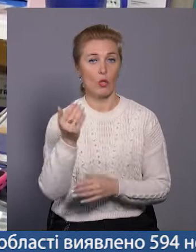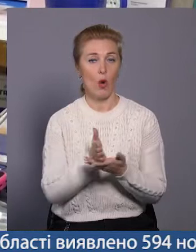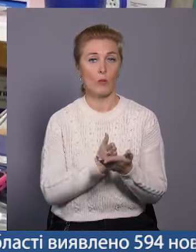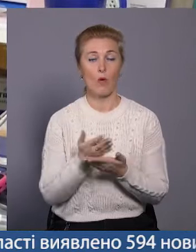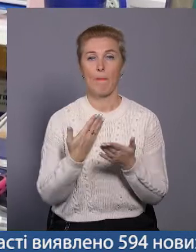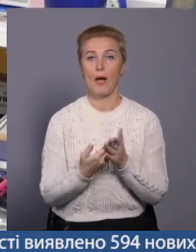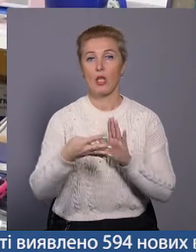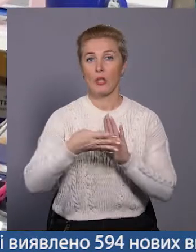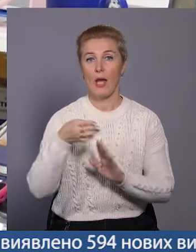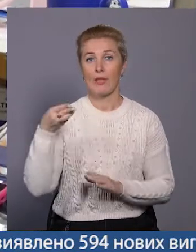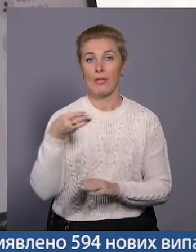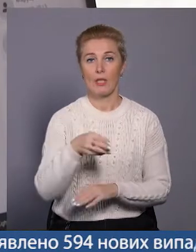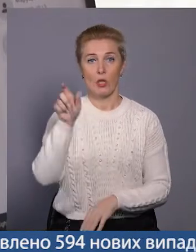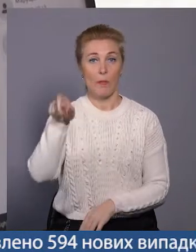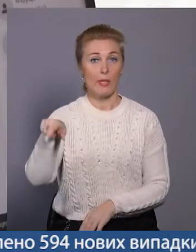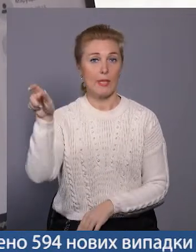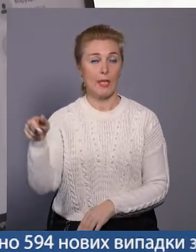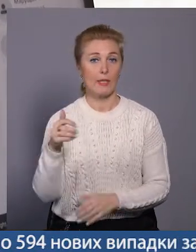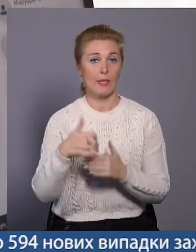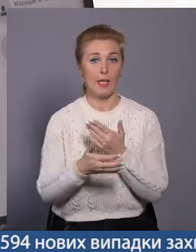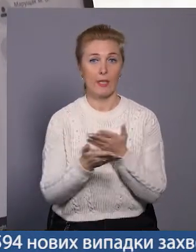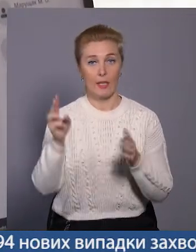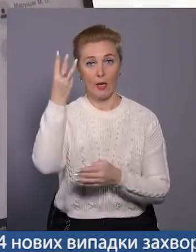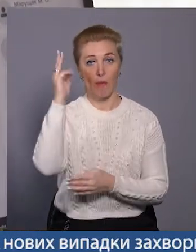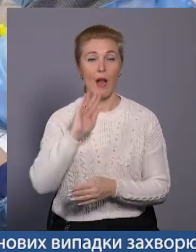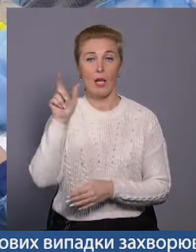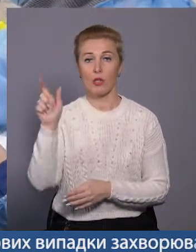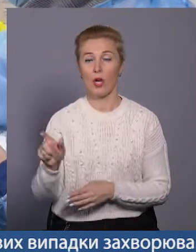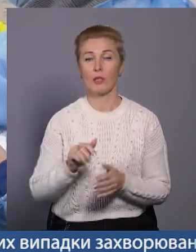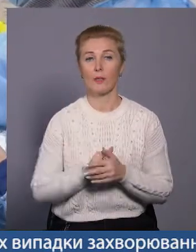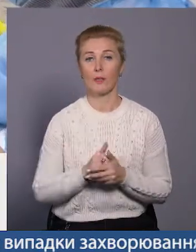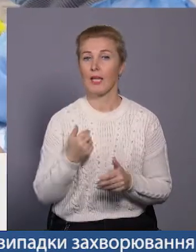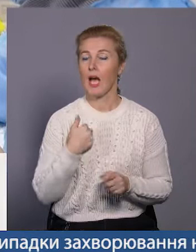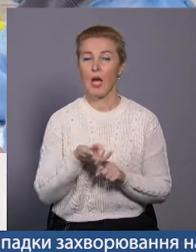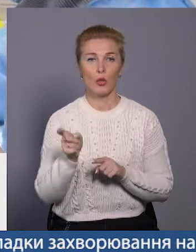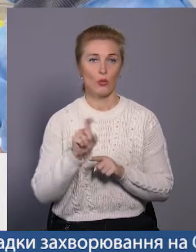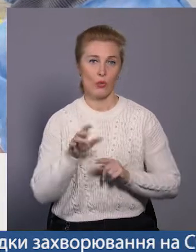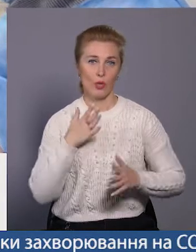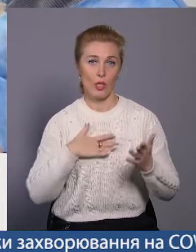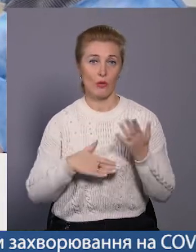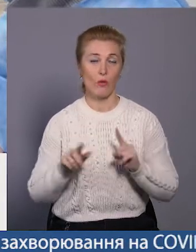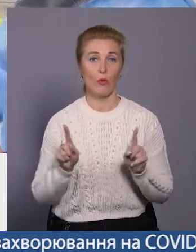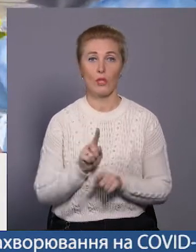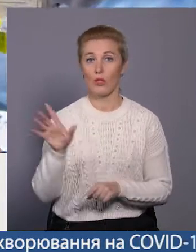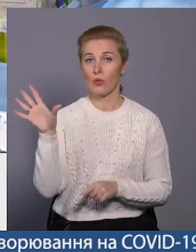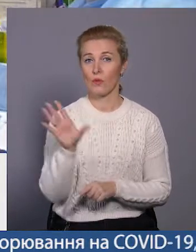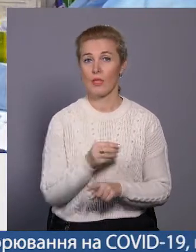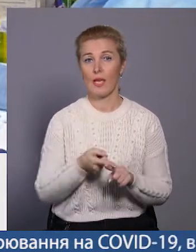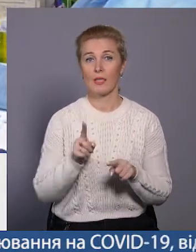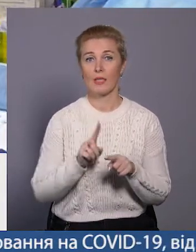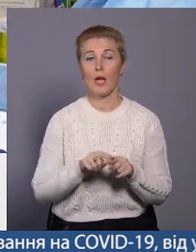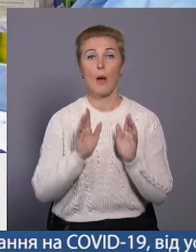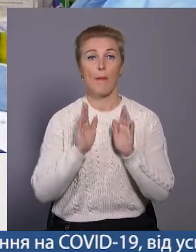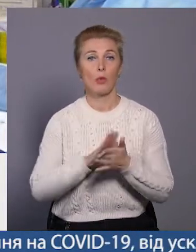майже 9 тисяч пацієнтів. Серед них і хмельничанка Людмила Чукань. Я дуже задоволена, що все цивільно,